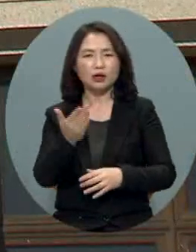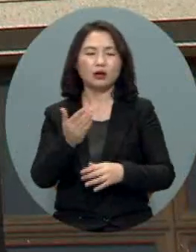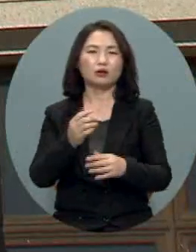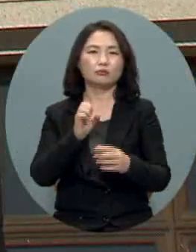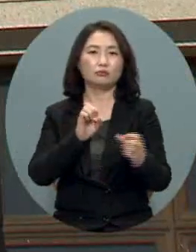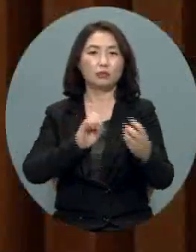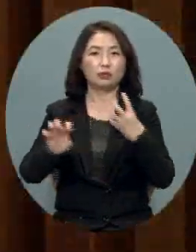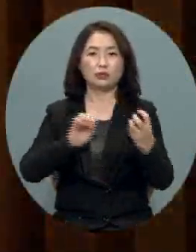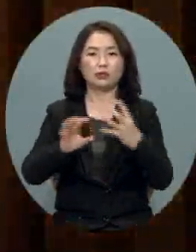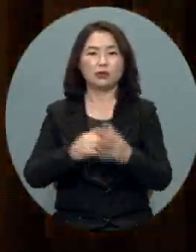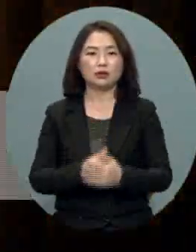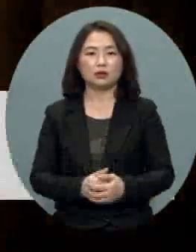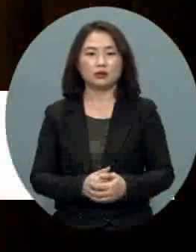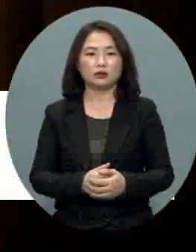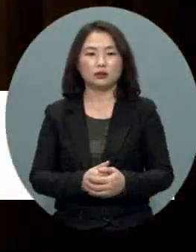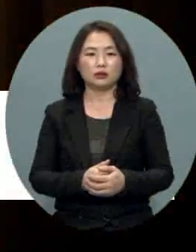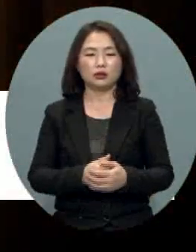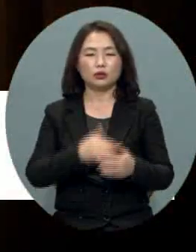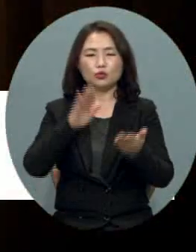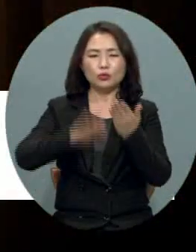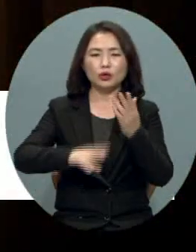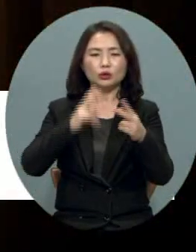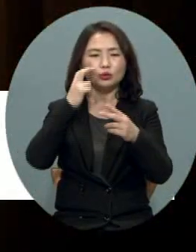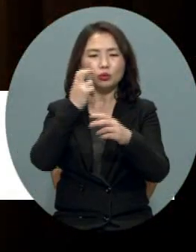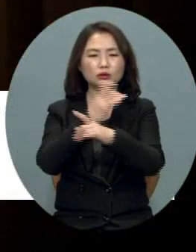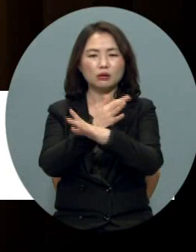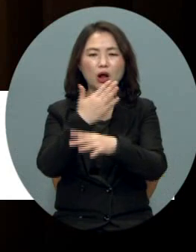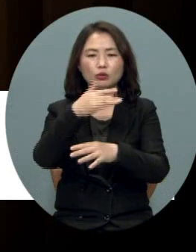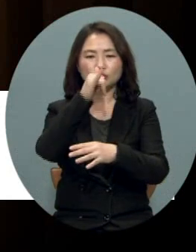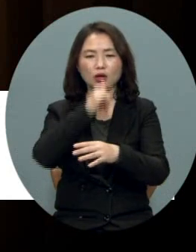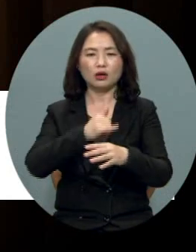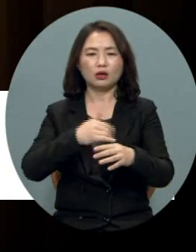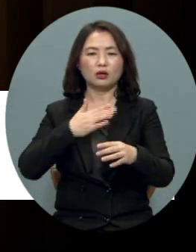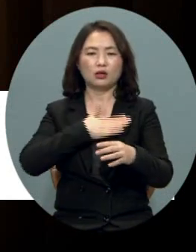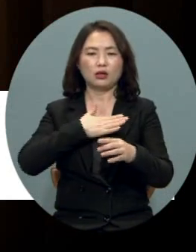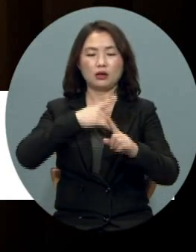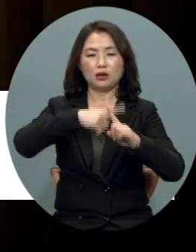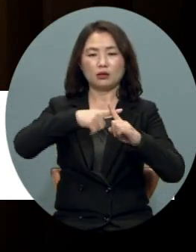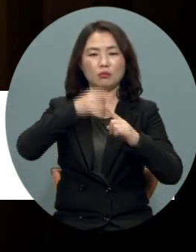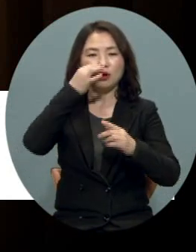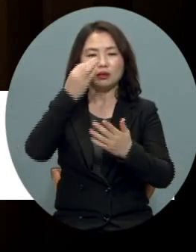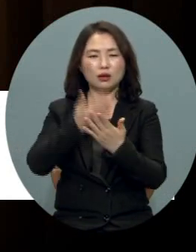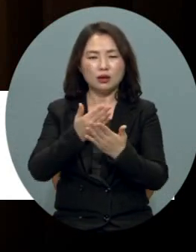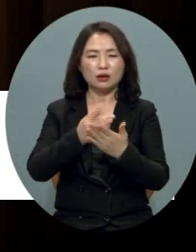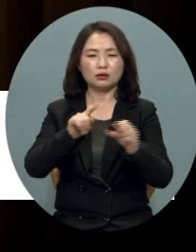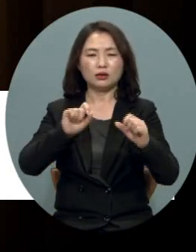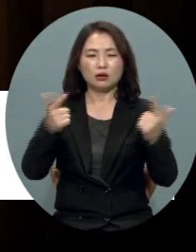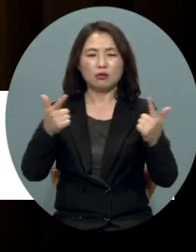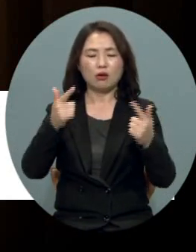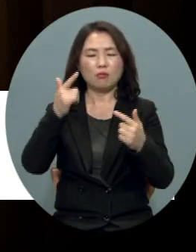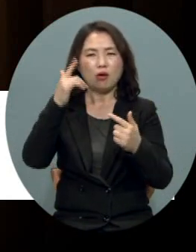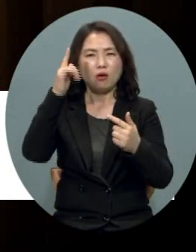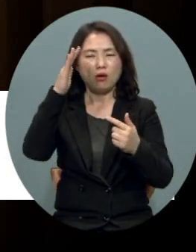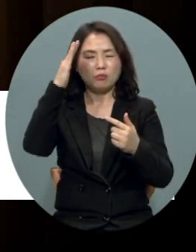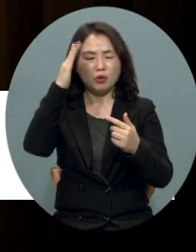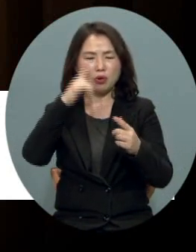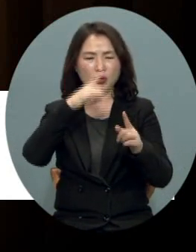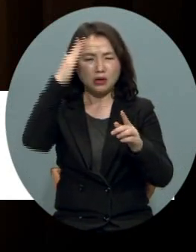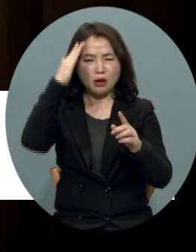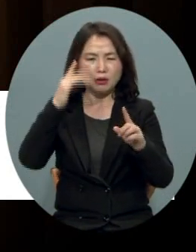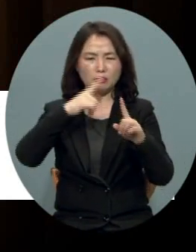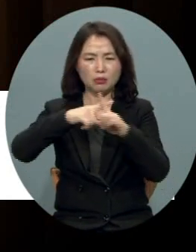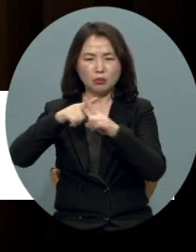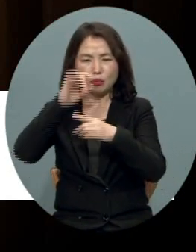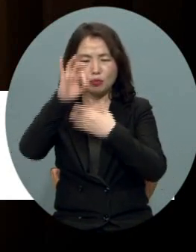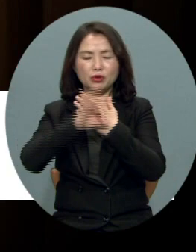반박합니다. 우리한테 뭐 농담 다 말 수 있잖아요. 비도 아마 그런 건 아니고. 그 주변에 새카만 거를